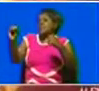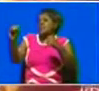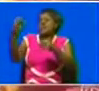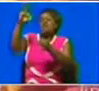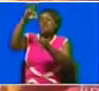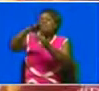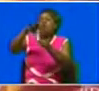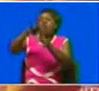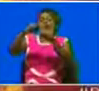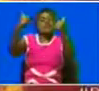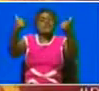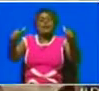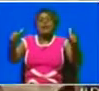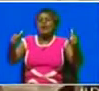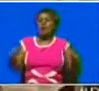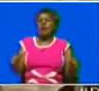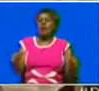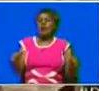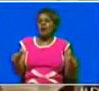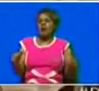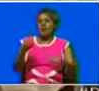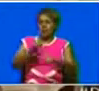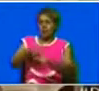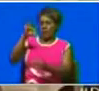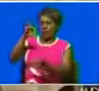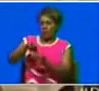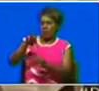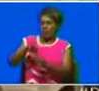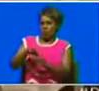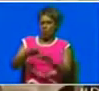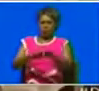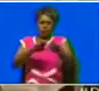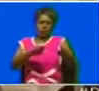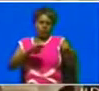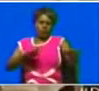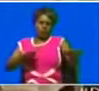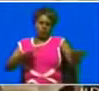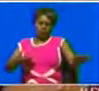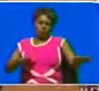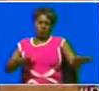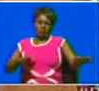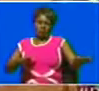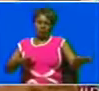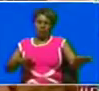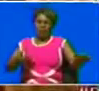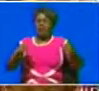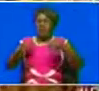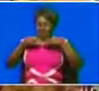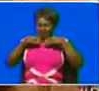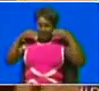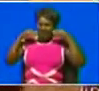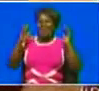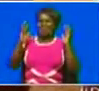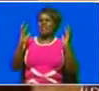hii haijashiriki uchaguzi wowote. Ilipofika wakati wa kupiga kura, foleni ndefu zilishuhudiwa, huku asifiche raha yao,